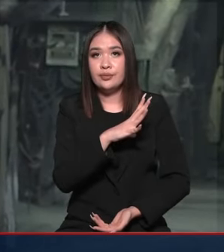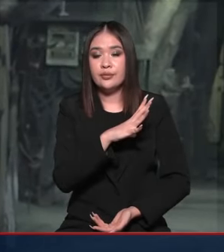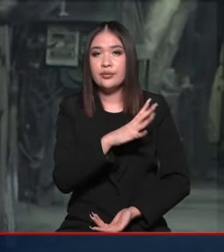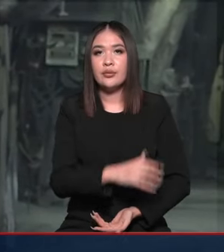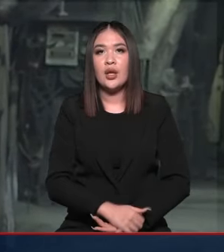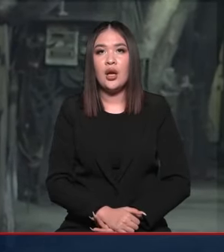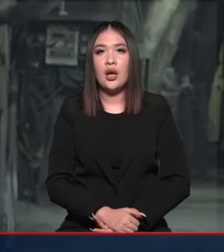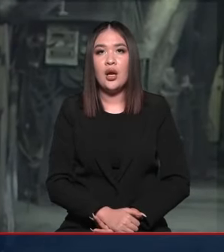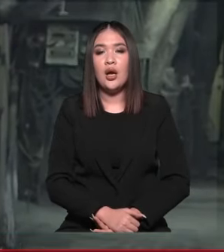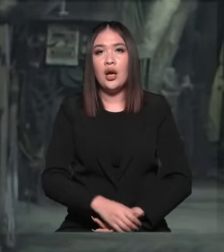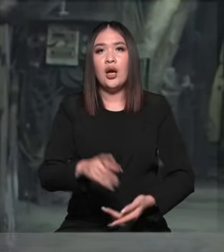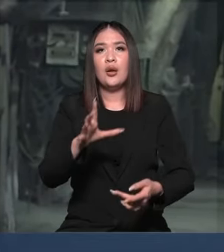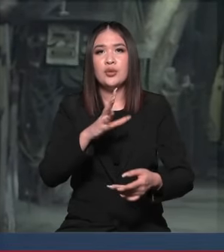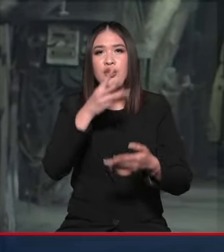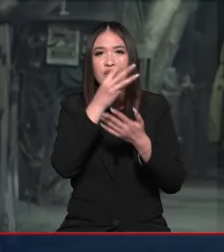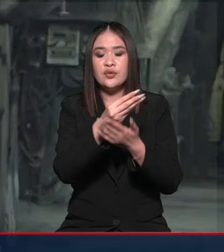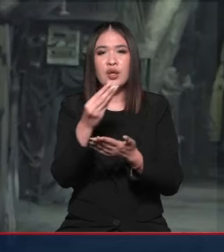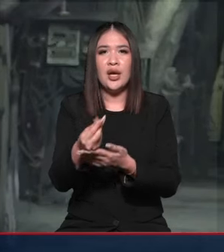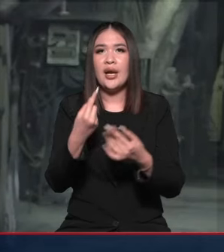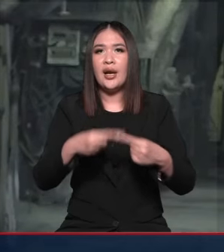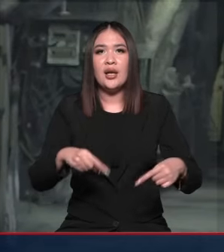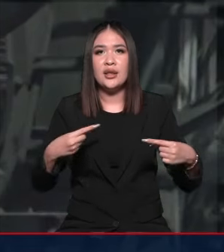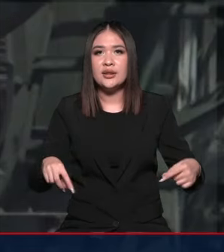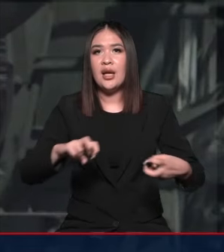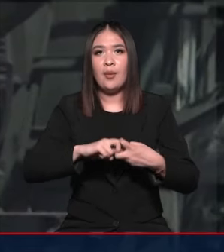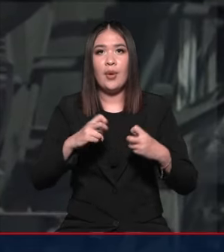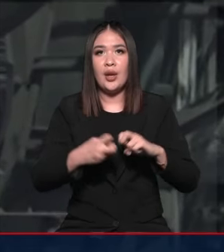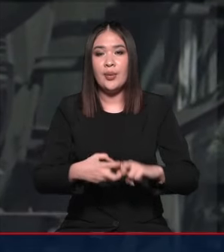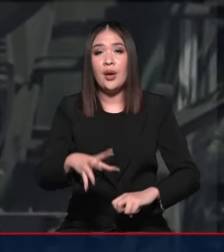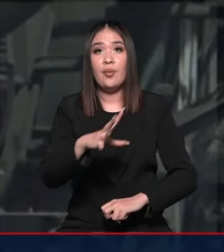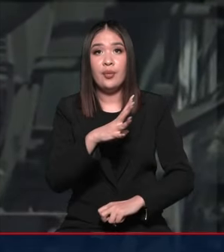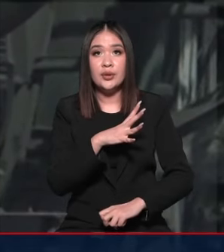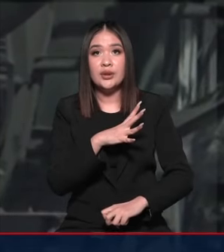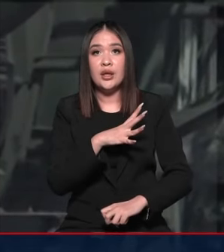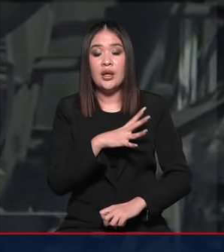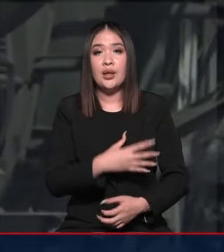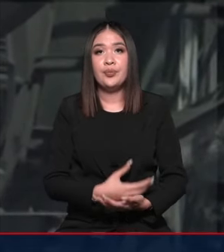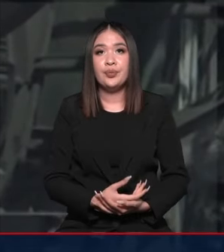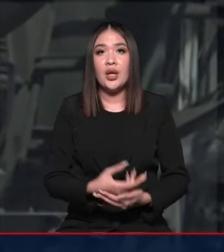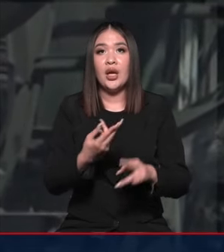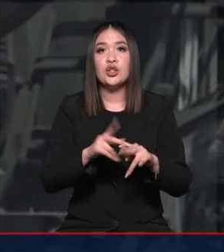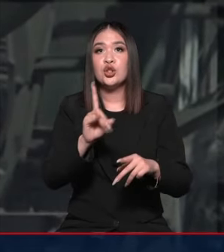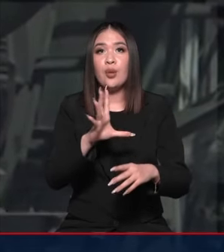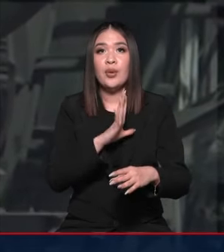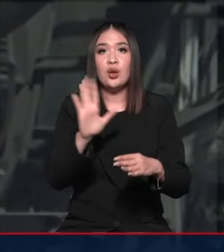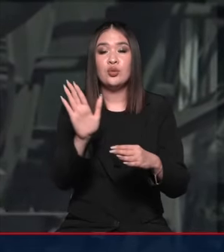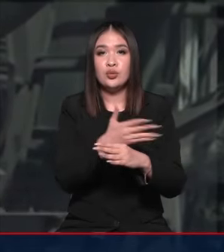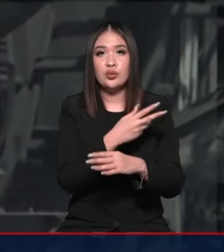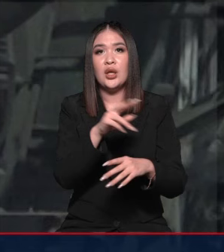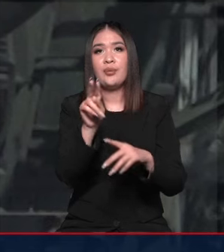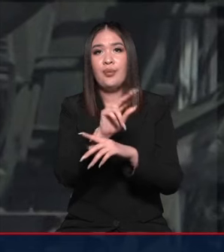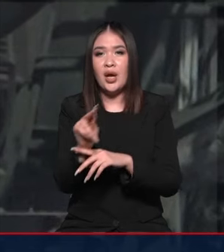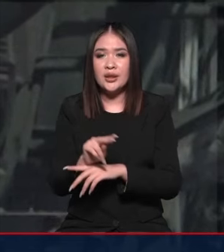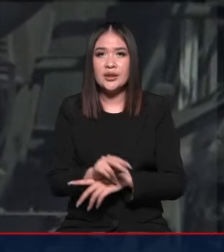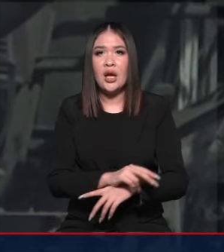ну, в совокупности там были ряд вот этих всех проблем. Мероприятия составили, чтобы устранить эти неполадки, чтобы в